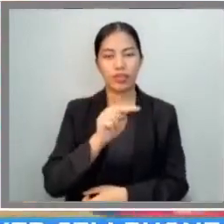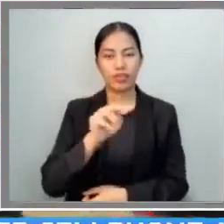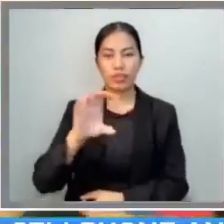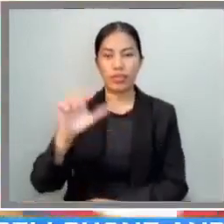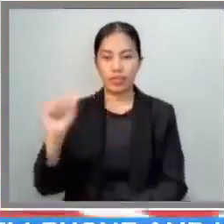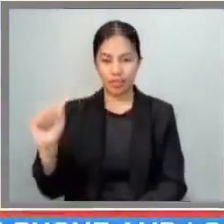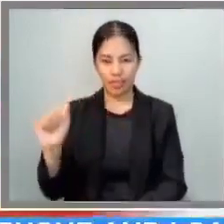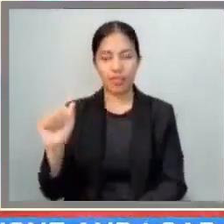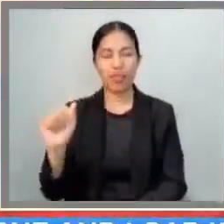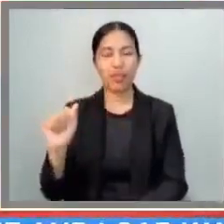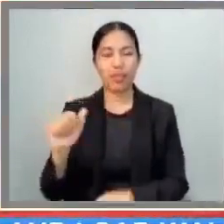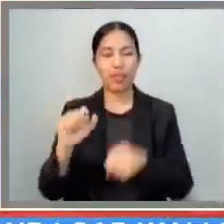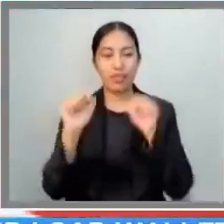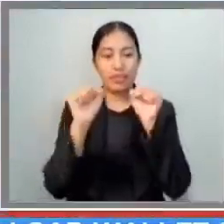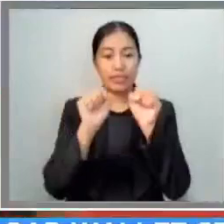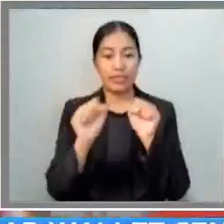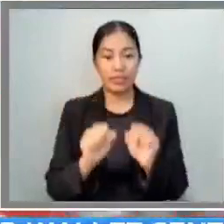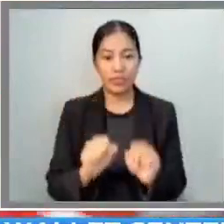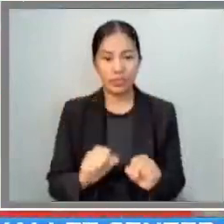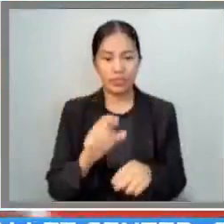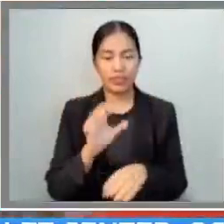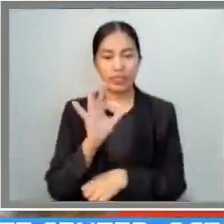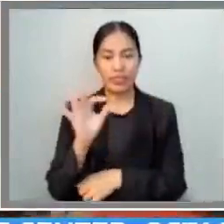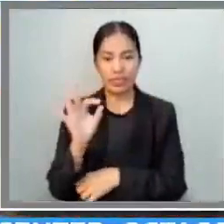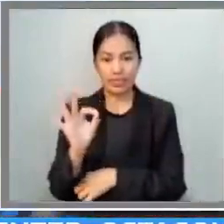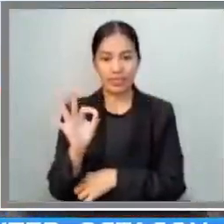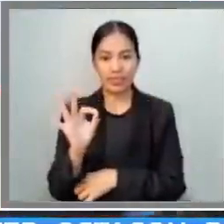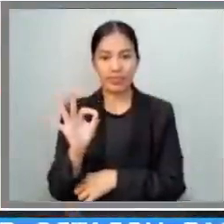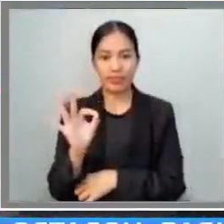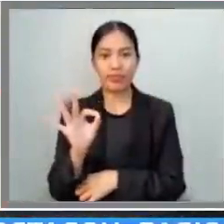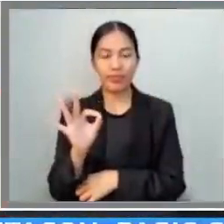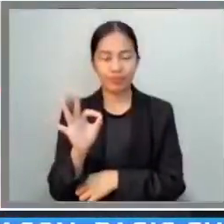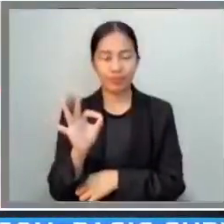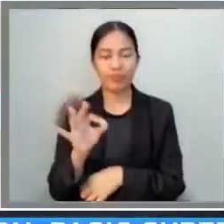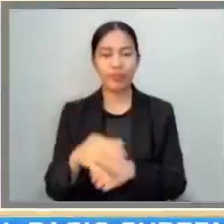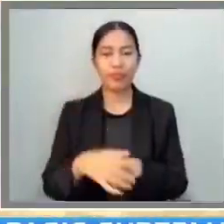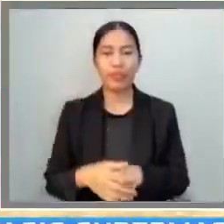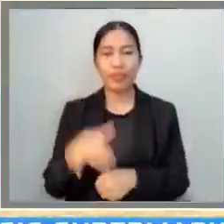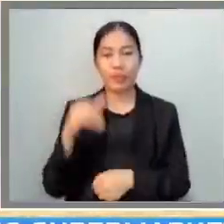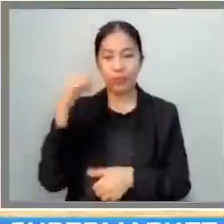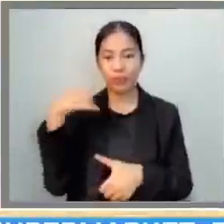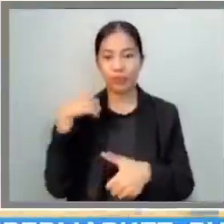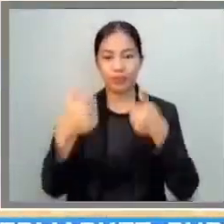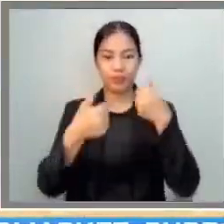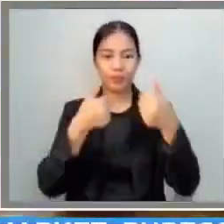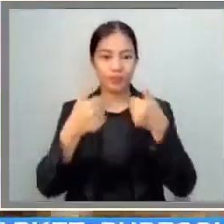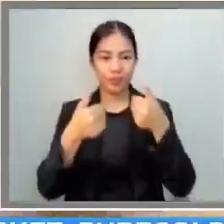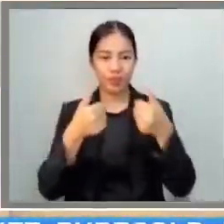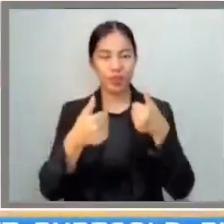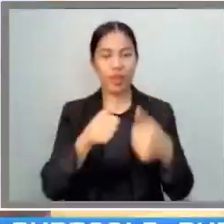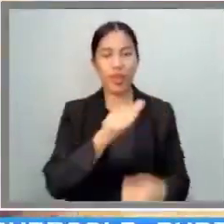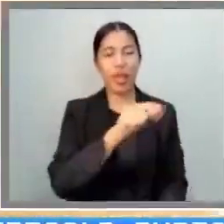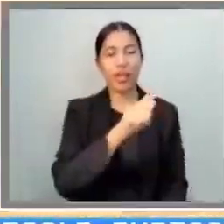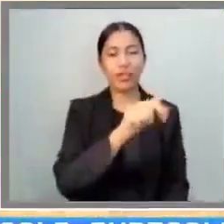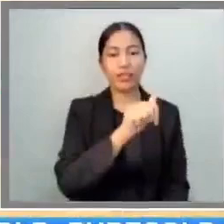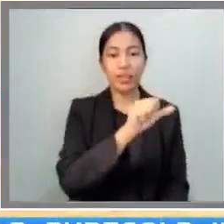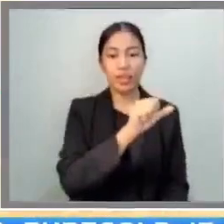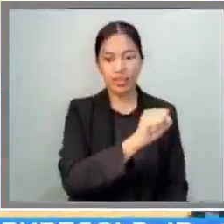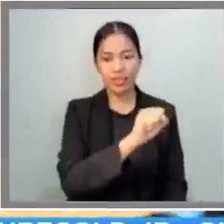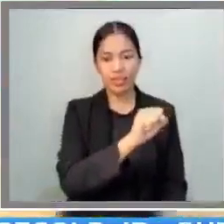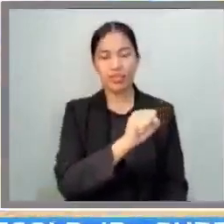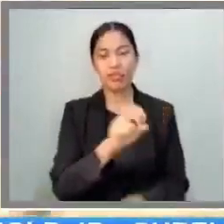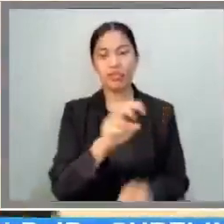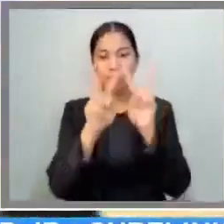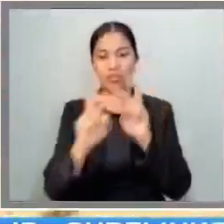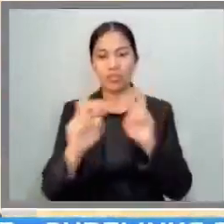Sa Game 1 kahapon, nagharap ang Perpetual Altas at Arellano Chiefs. Wagi ang Altas sa pagtatapos ng laban, ang final